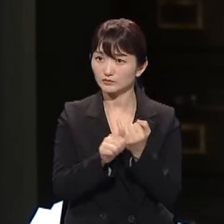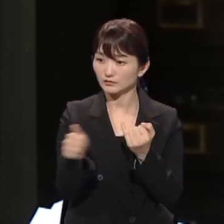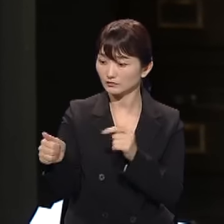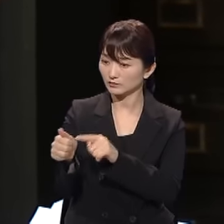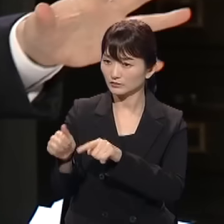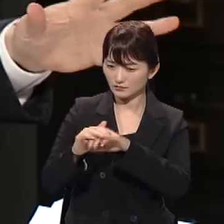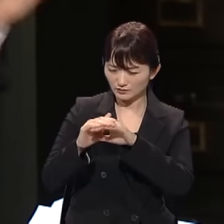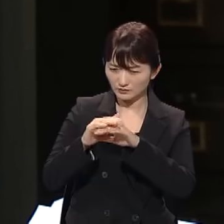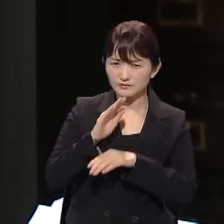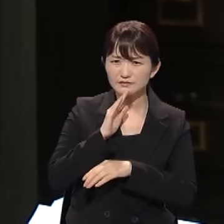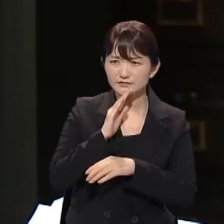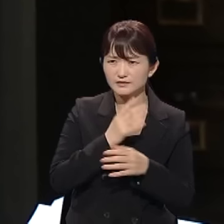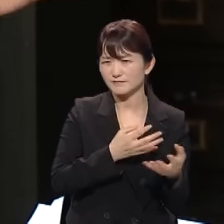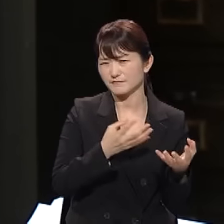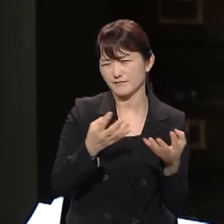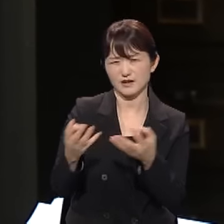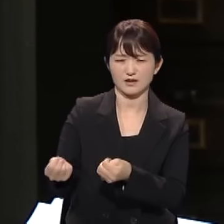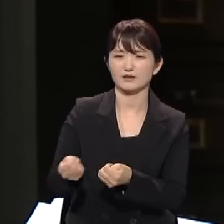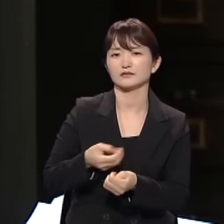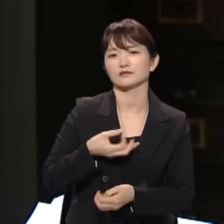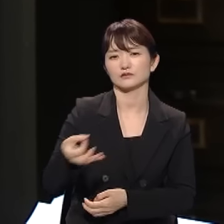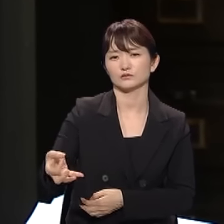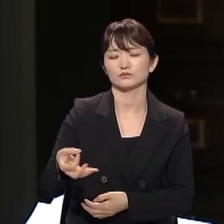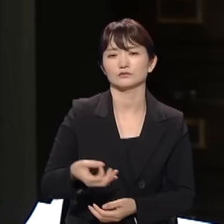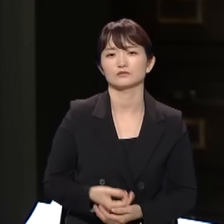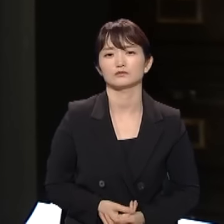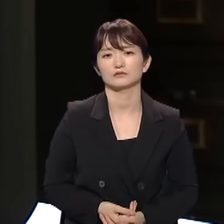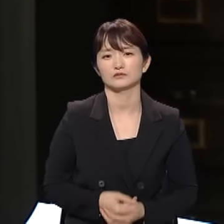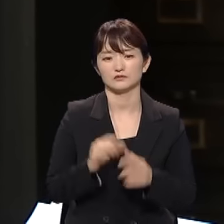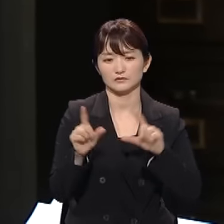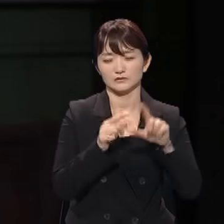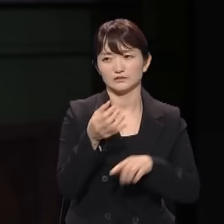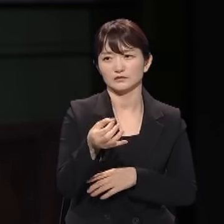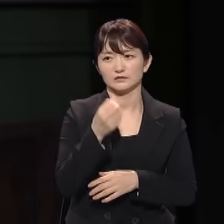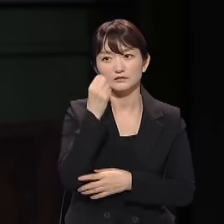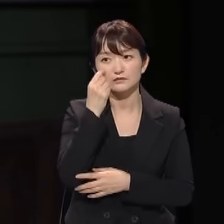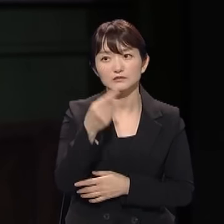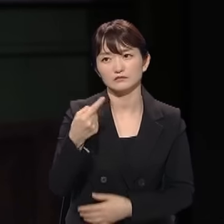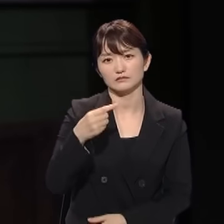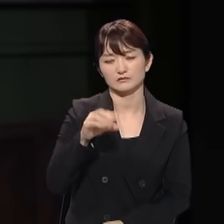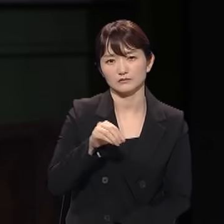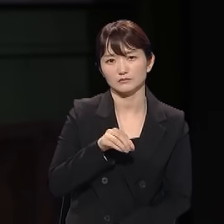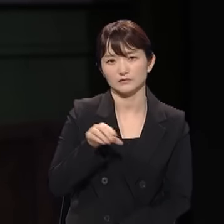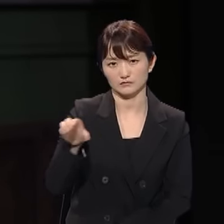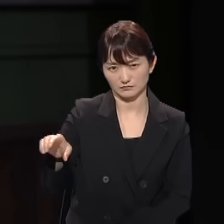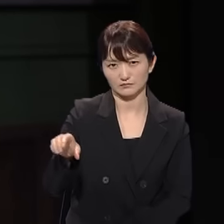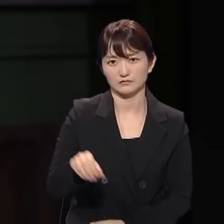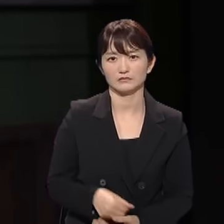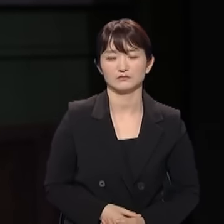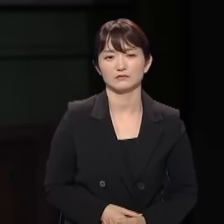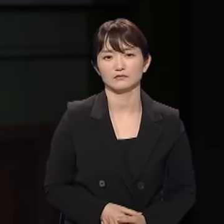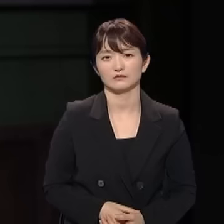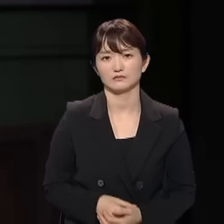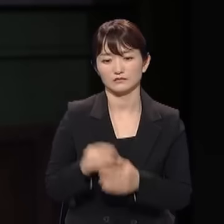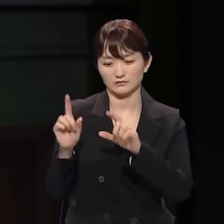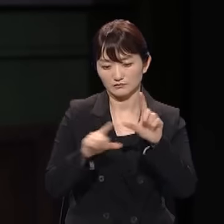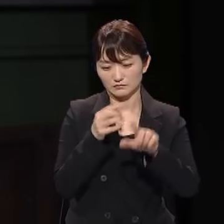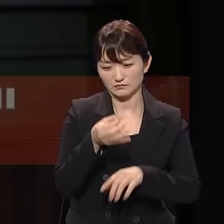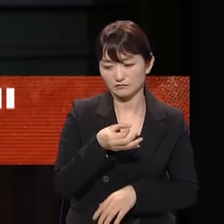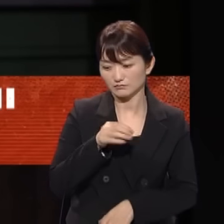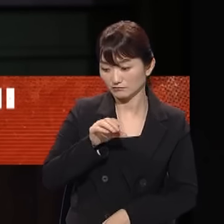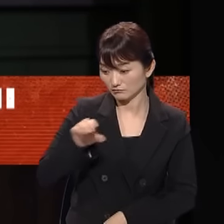정말 엄청나게 진짜 아낌없이 줍니다. 네, 생활비를 무려 한 달에 천만 원을 줬습니다. 이 생활비로 천만 원을 준